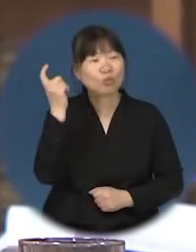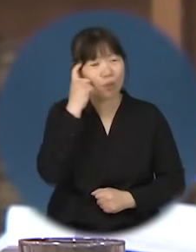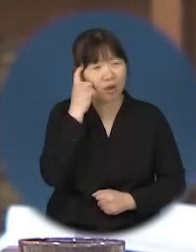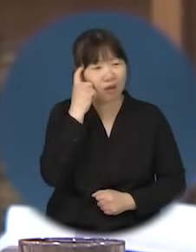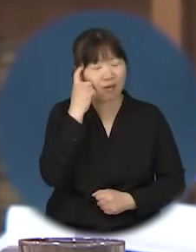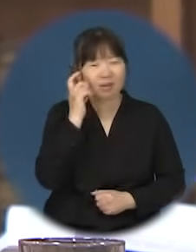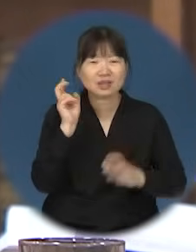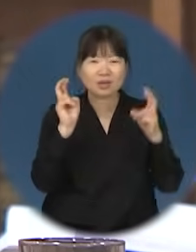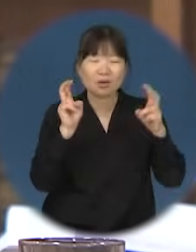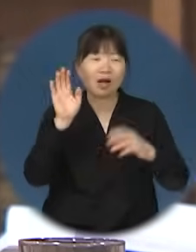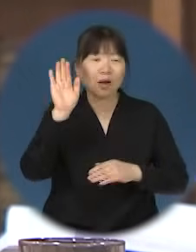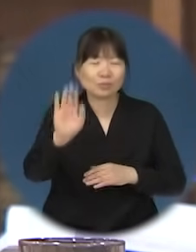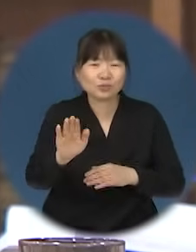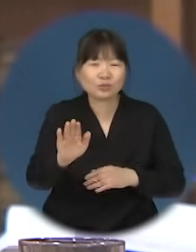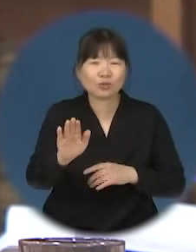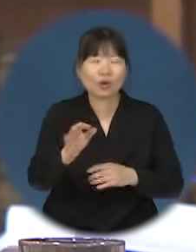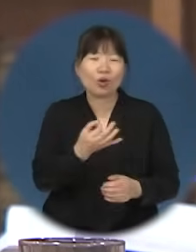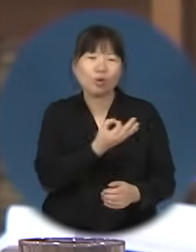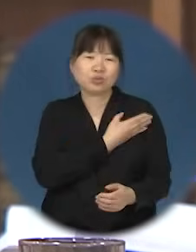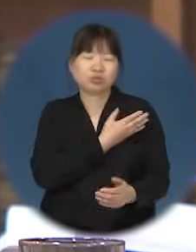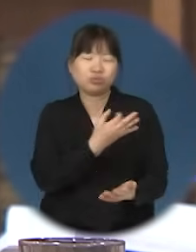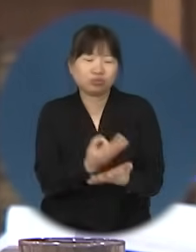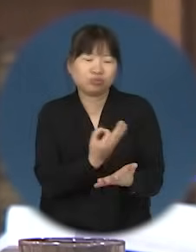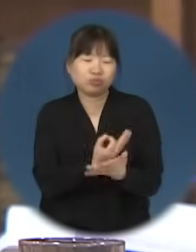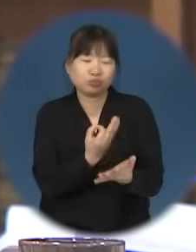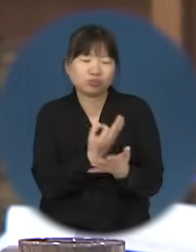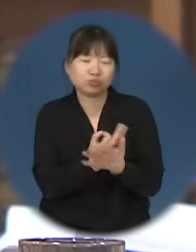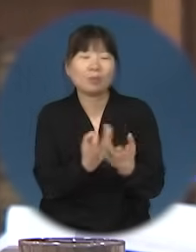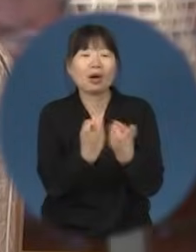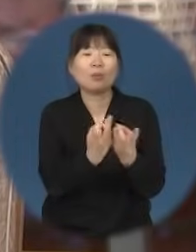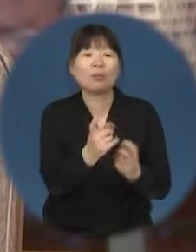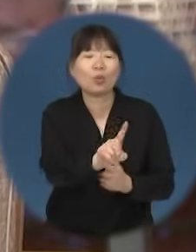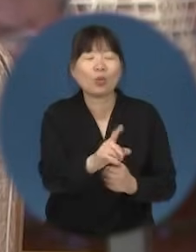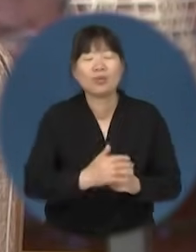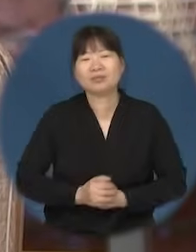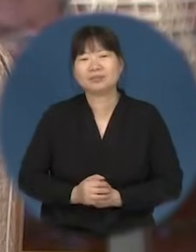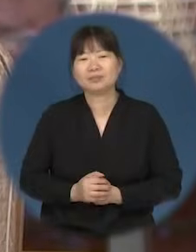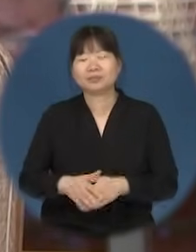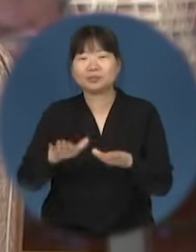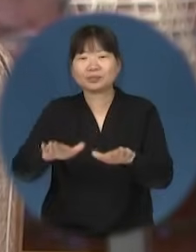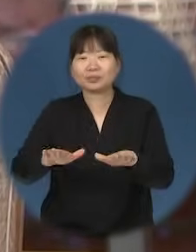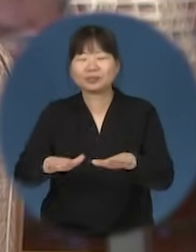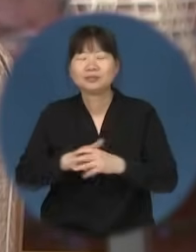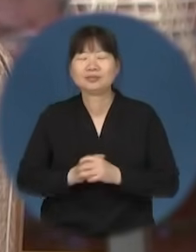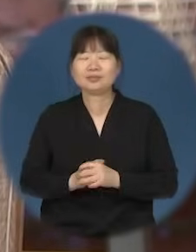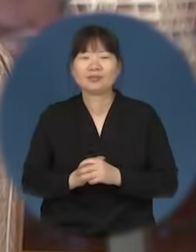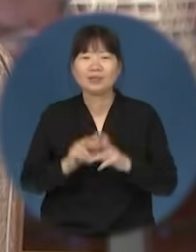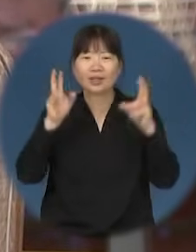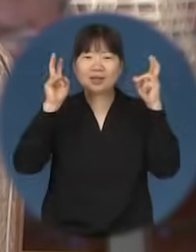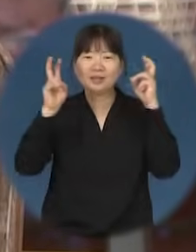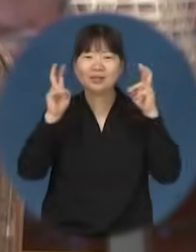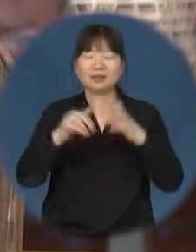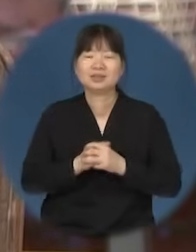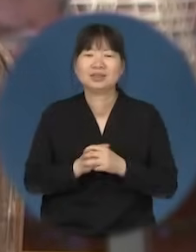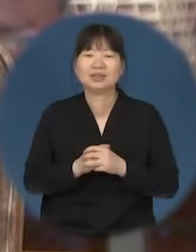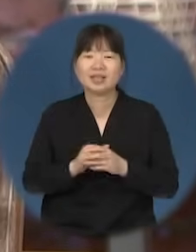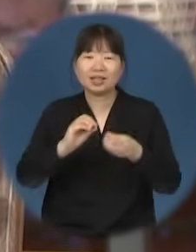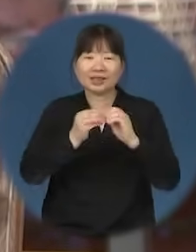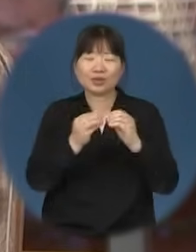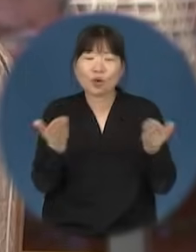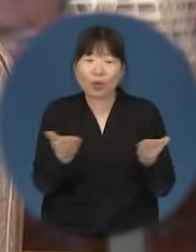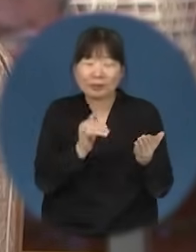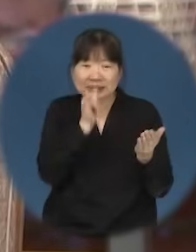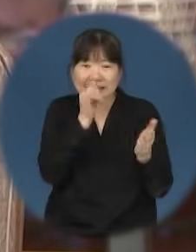거예요? 기업은 이제 앞으로 그러면 어디서 부를 창출해내는 게 되는 겁니까? 그러니까 이제 지금 현재 기업이 뭐 제조업도